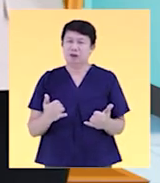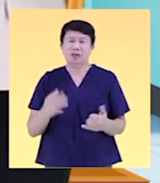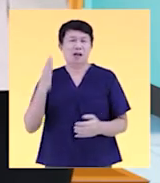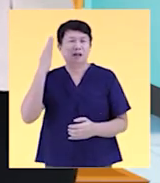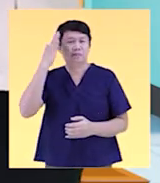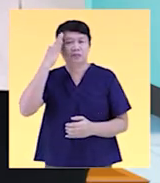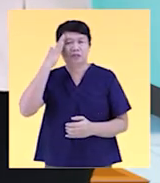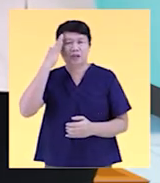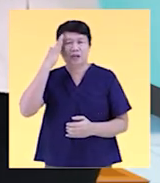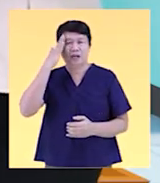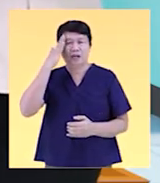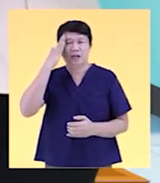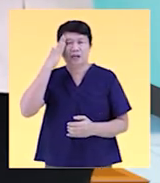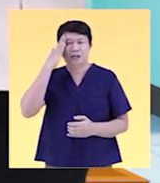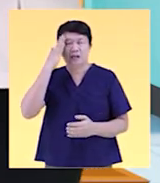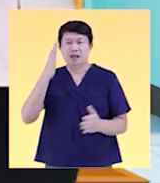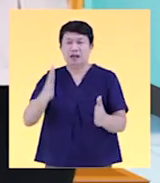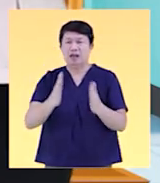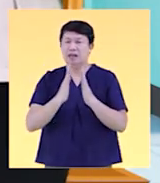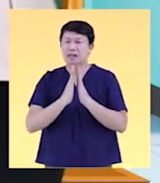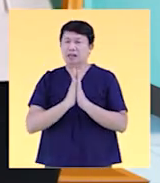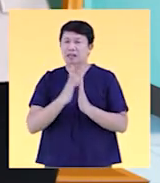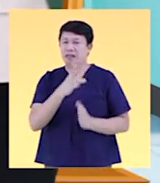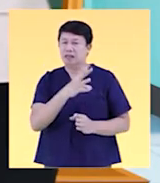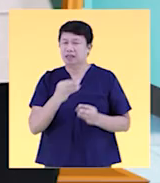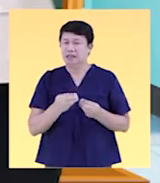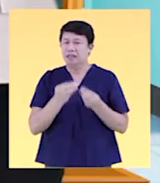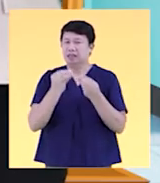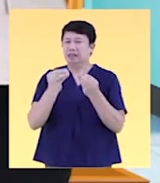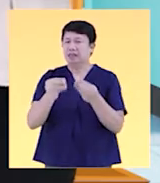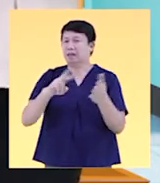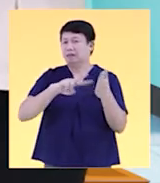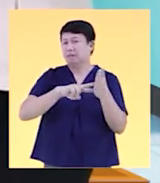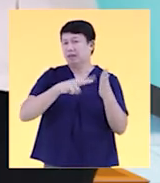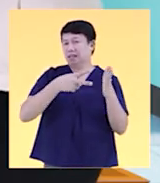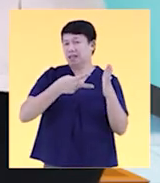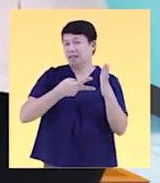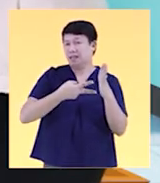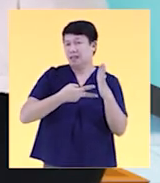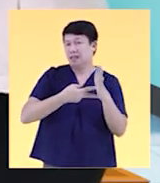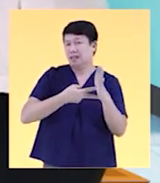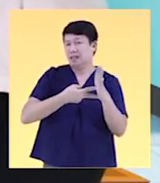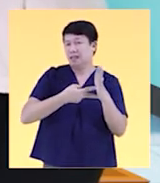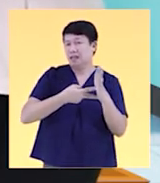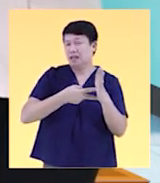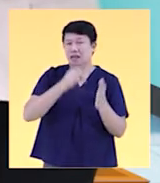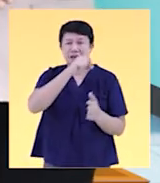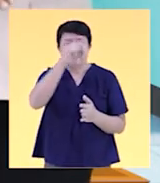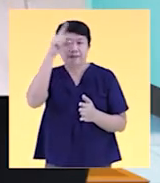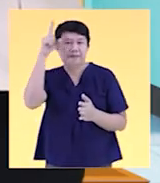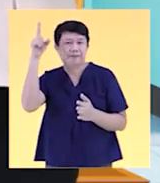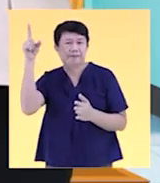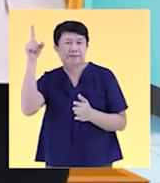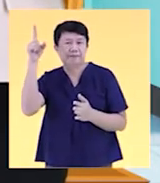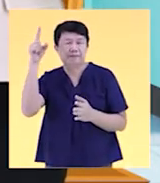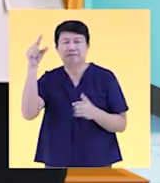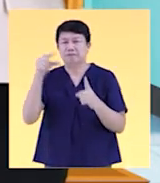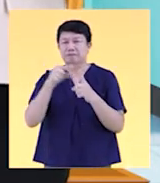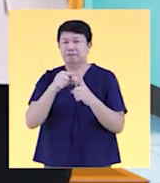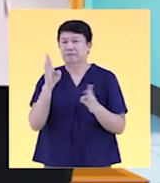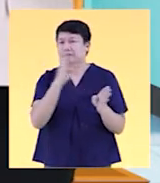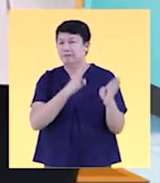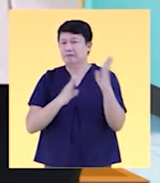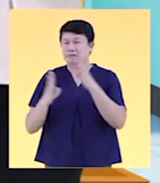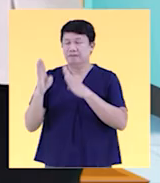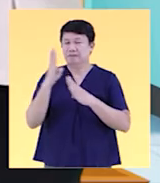Ngayon, alam nyo na ang asked at ang given. Ibig sabihin nito, naintindihan nyo na ang